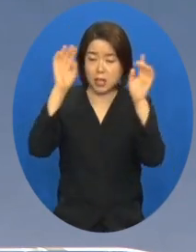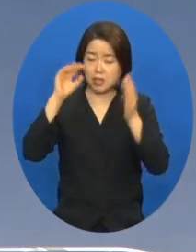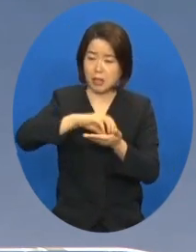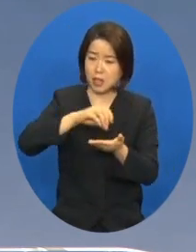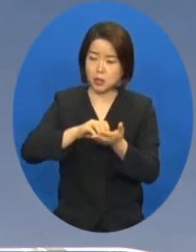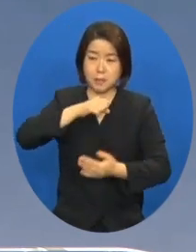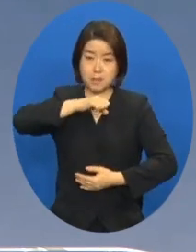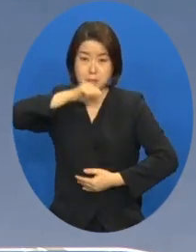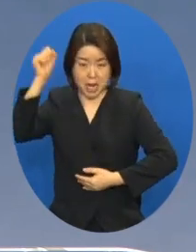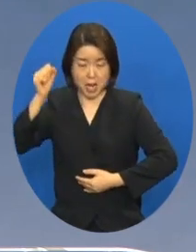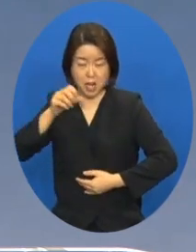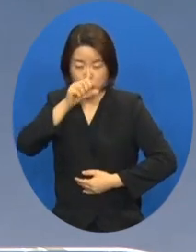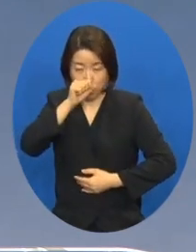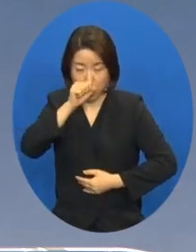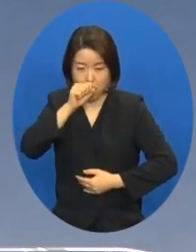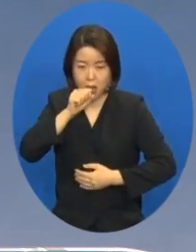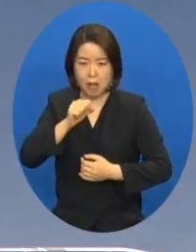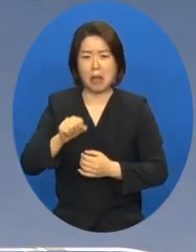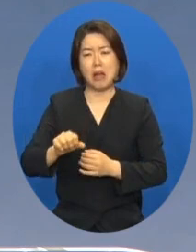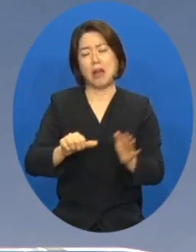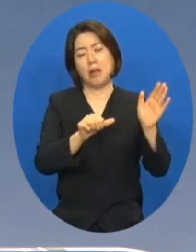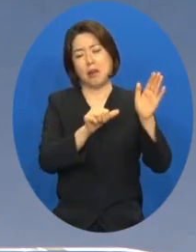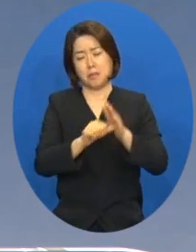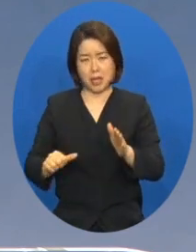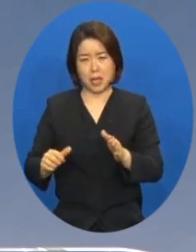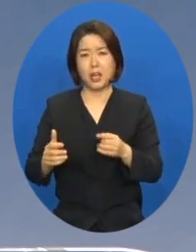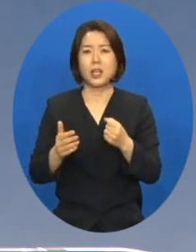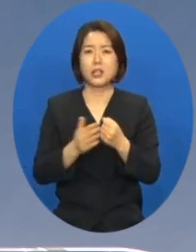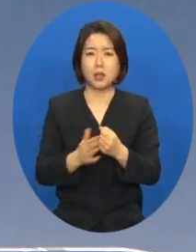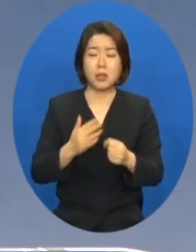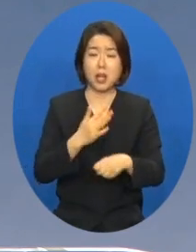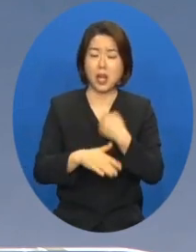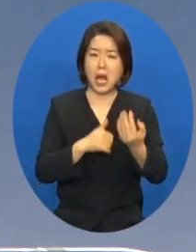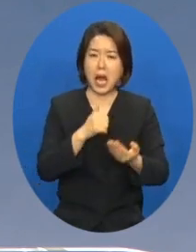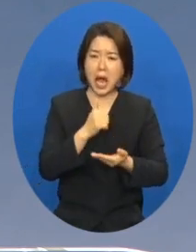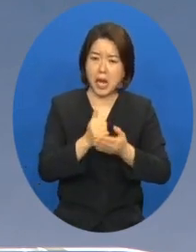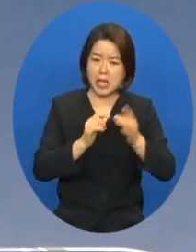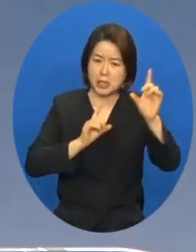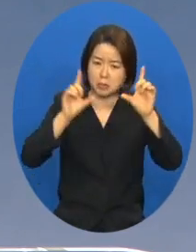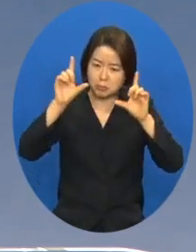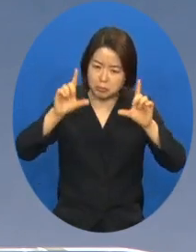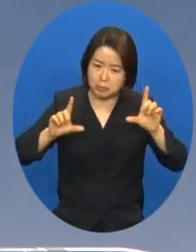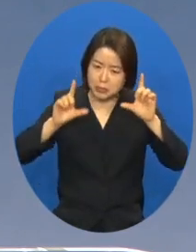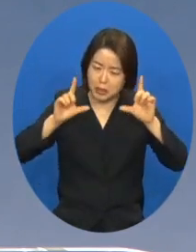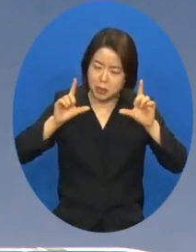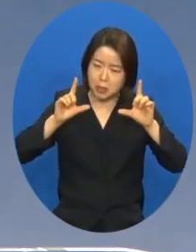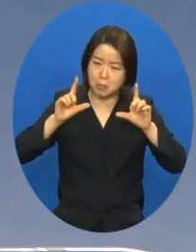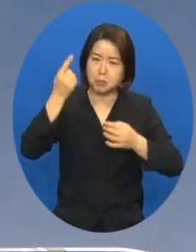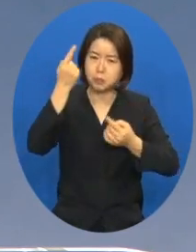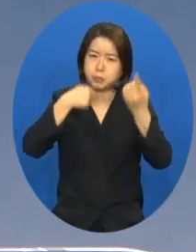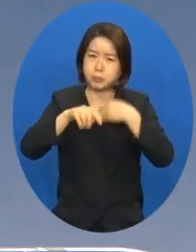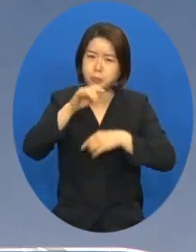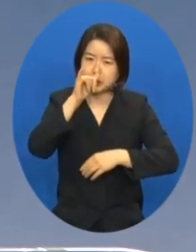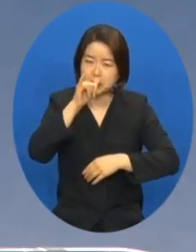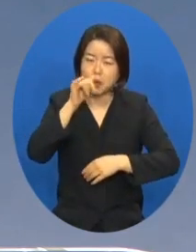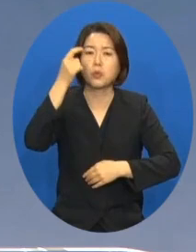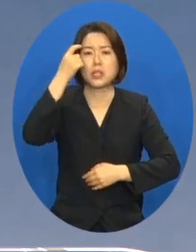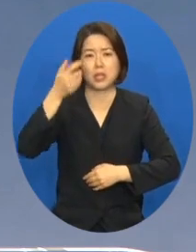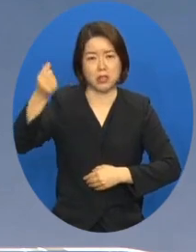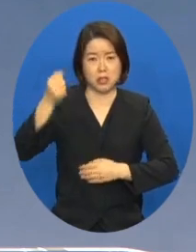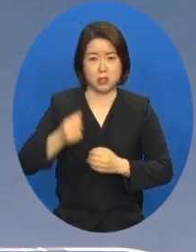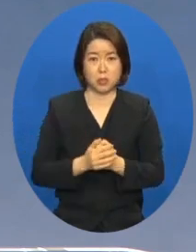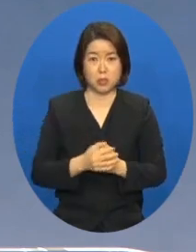불합격한 바람에 하나님의 체면을 깎았다, 그렇게 생각을 하는 겁니다. 또 어떤